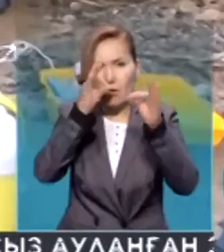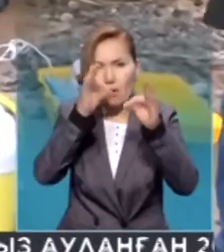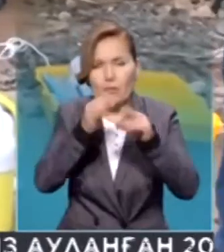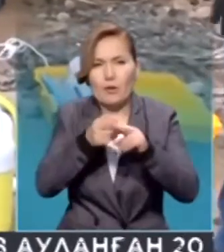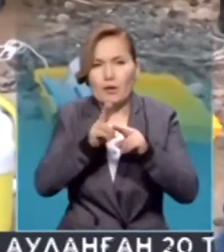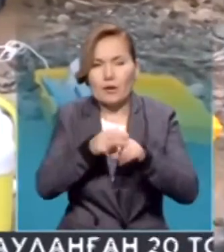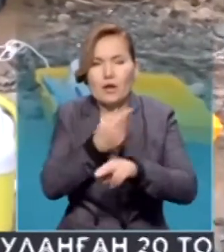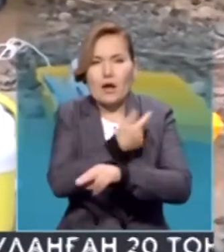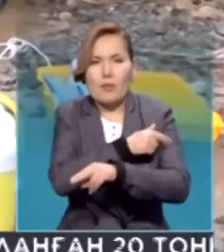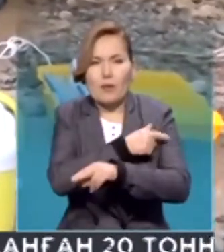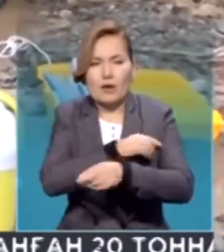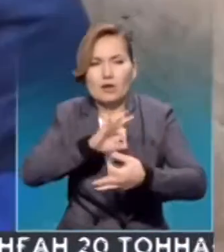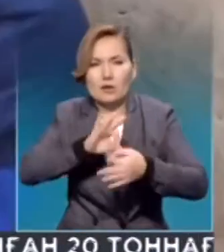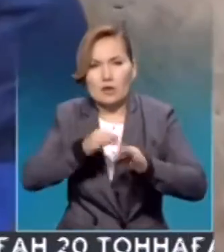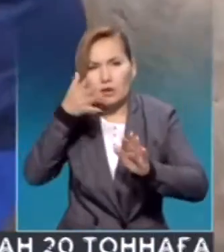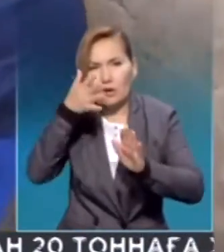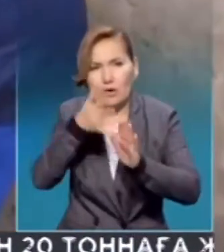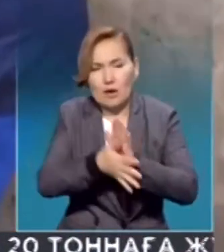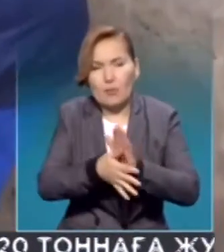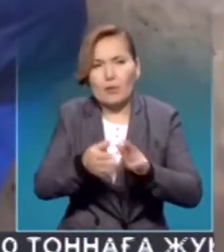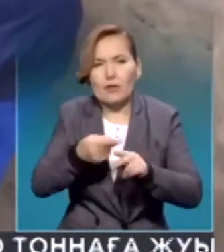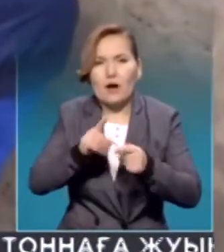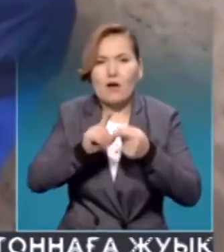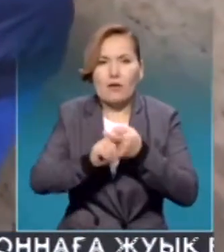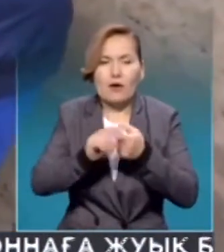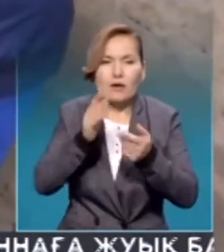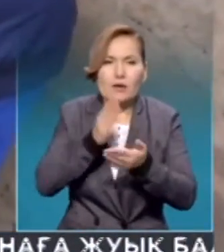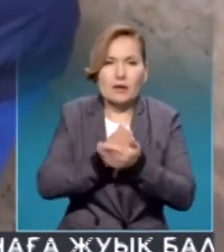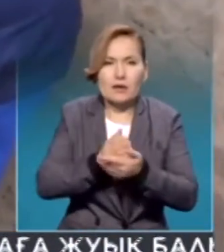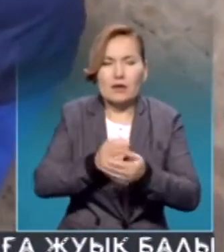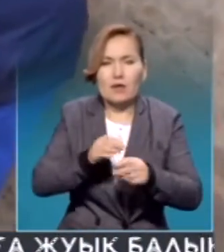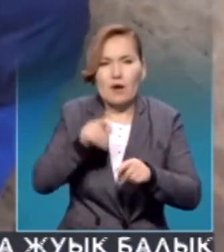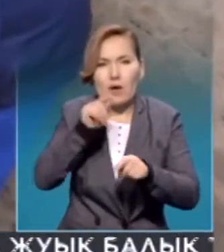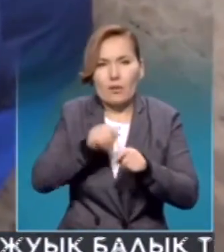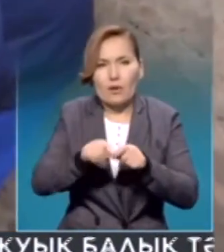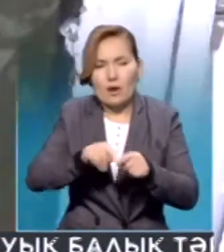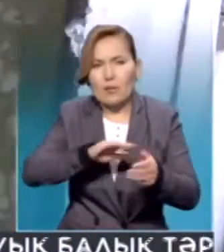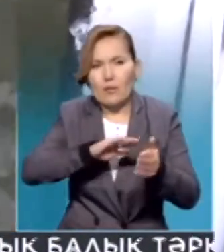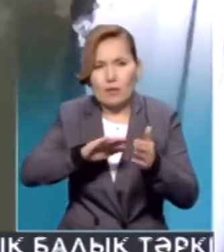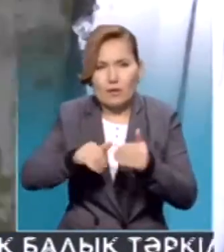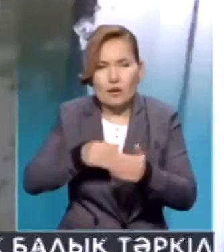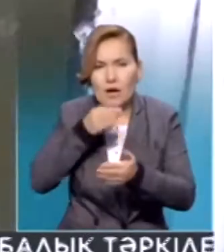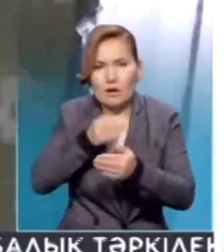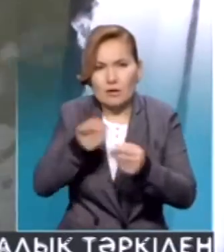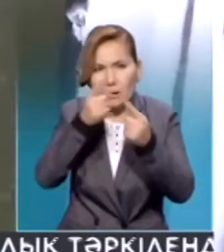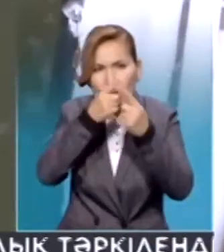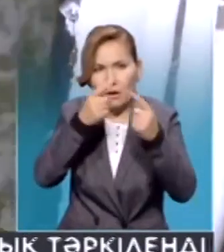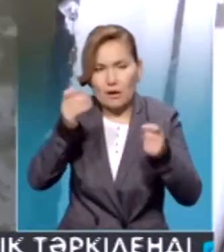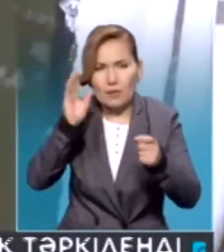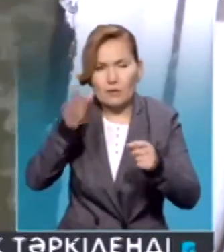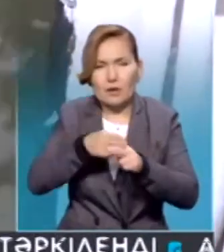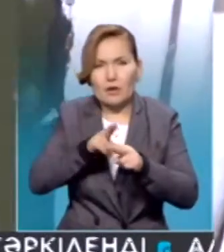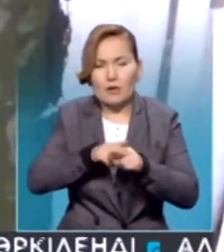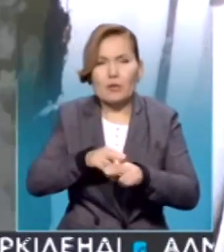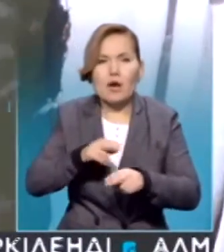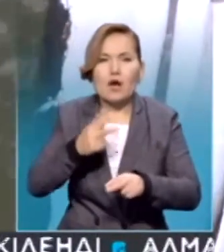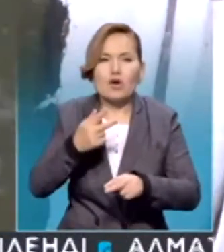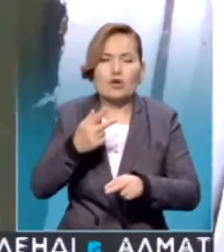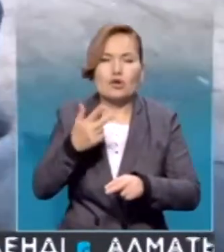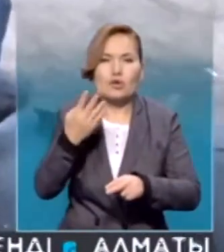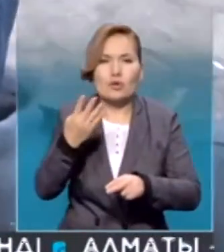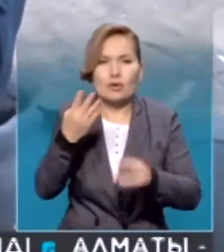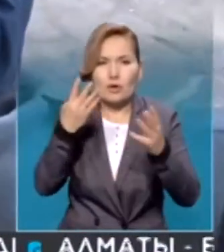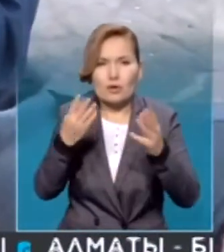және вирусологиялық және паразитологиялық зерттеуден өтеді. Нәтижесі алдағы 3-4